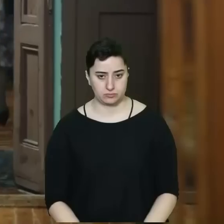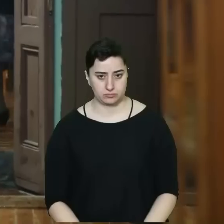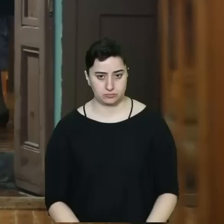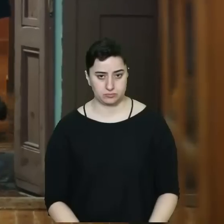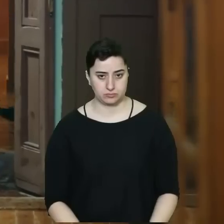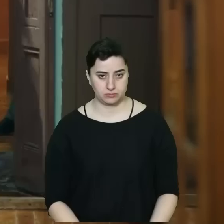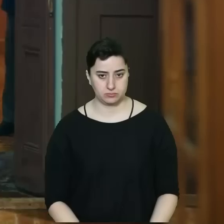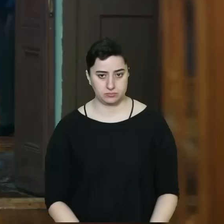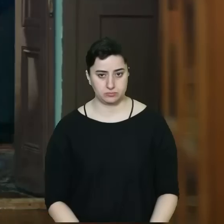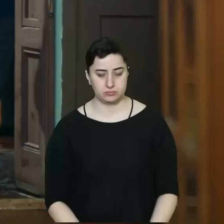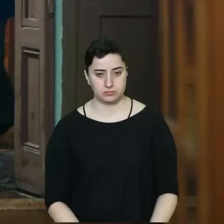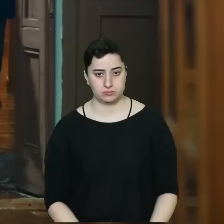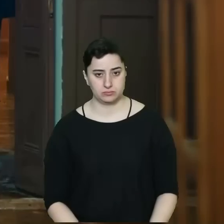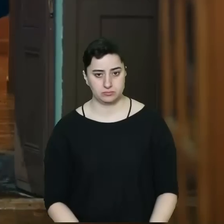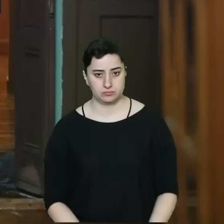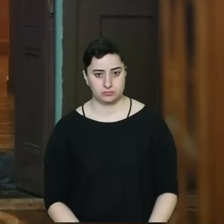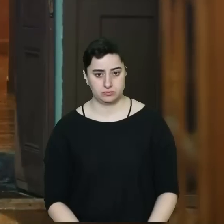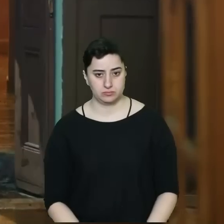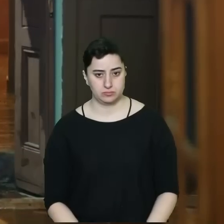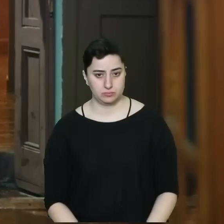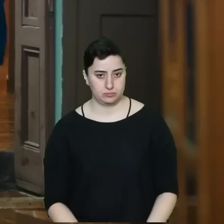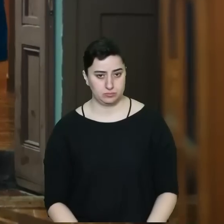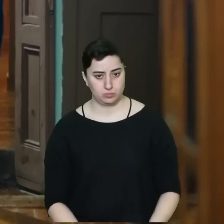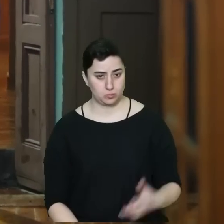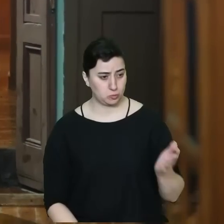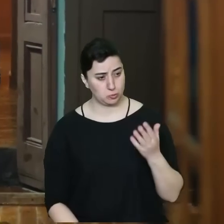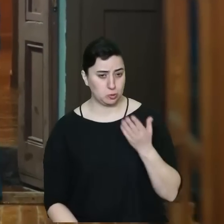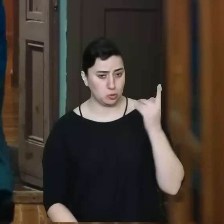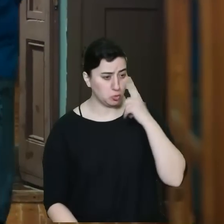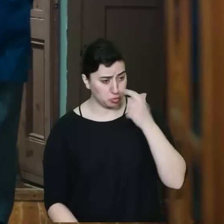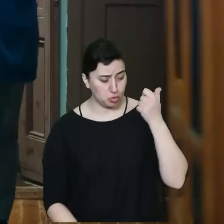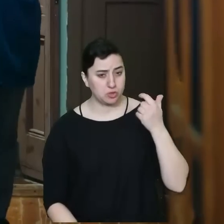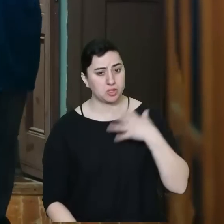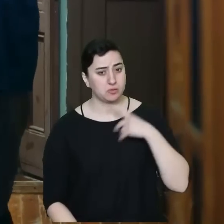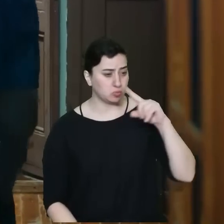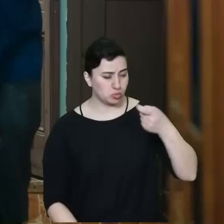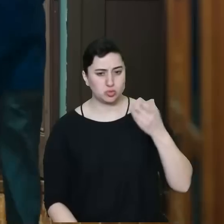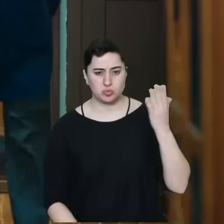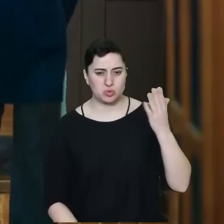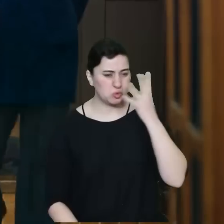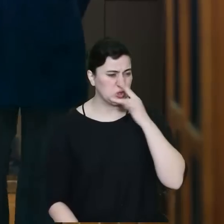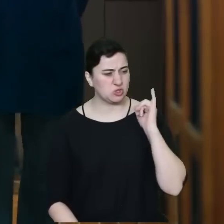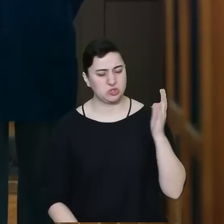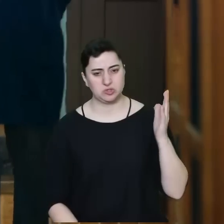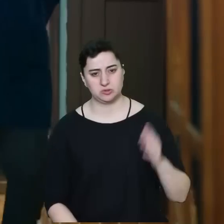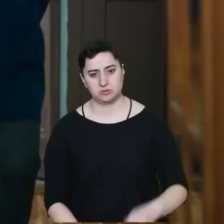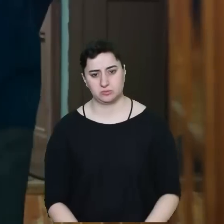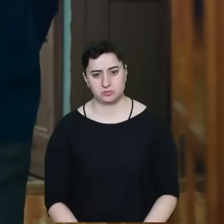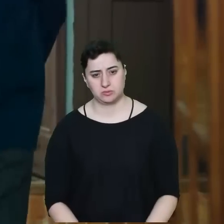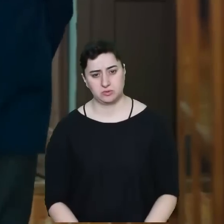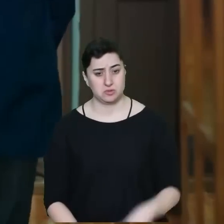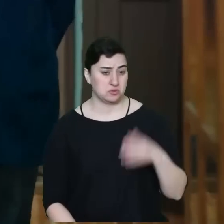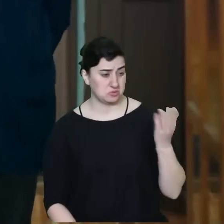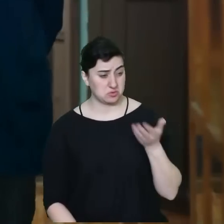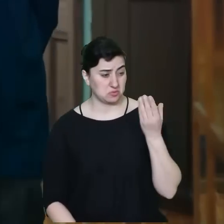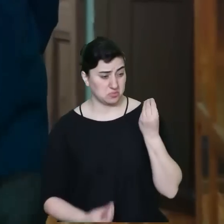Kitaplarını, eşyalarını toplayıp çıktılar. Azizim de kendine dadlusun o müdür. Mışmıla suratlı. Bari